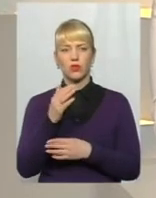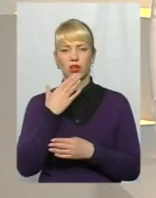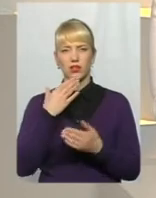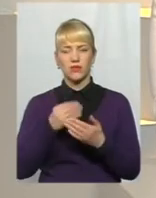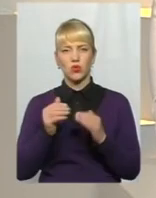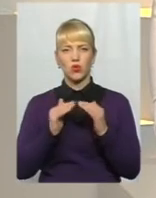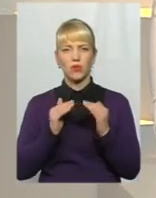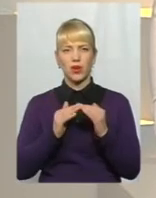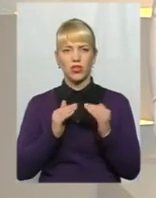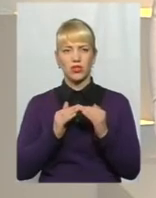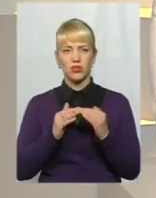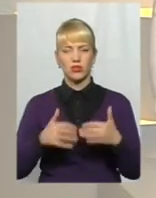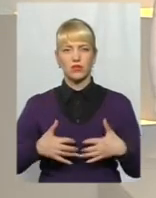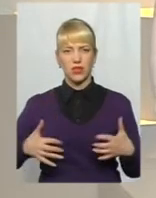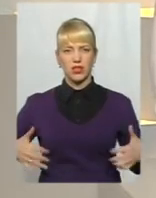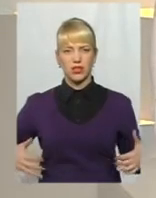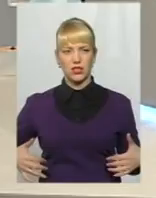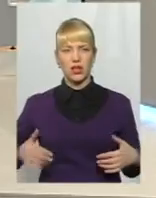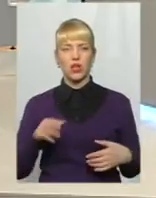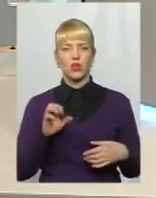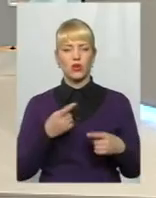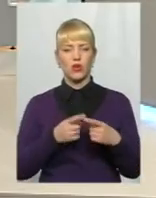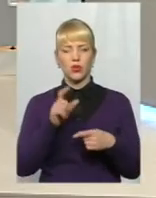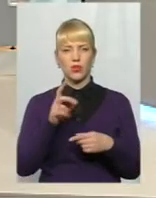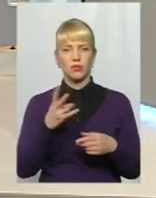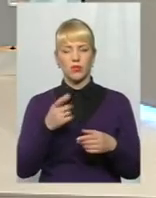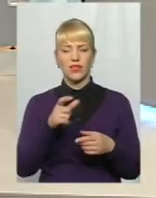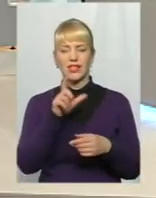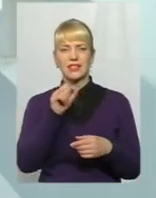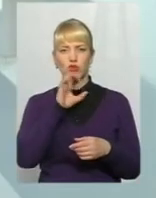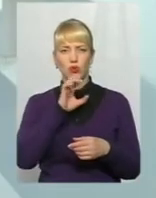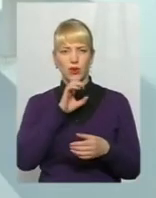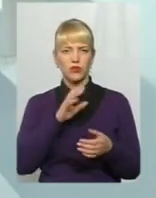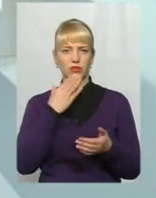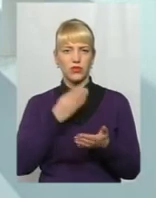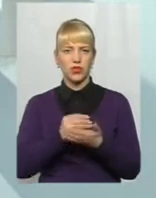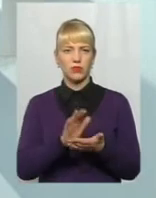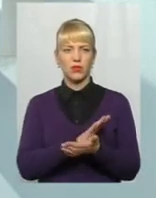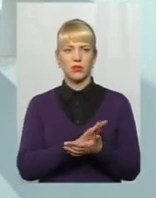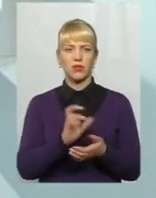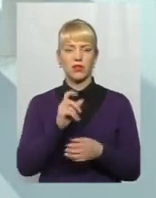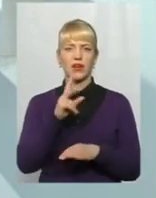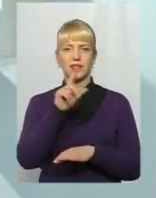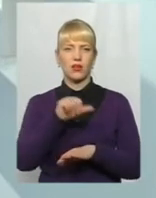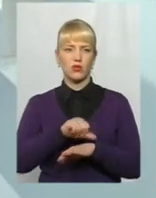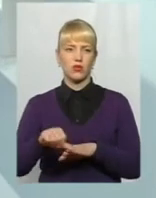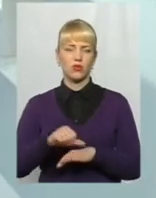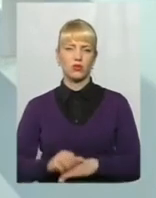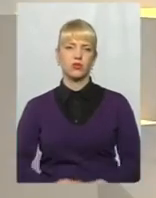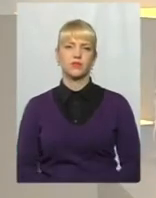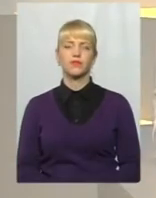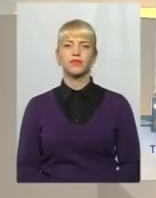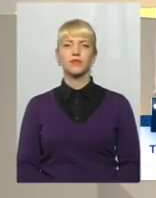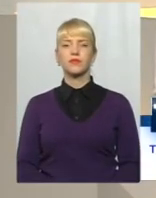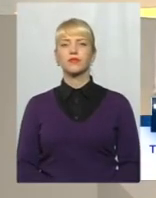свого домашнього улюбленця, вона має за ним обов'язково прибирати. Так, як в Європі, як за кордоном. Угу. Дякую, в нас є